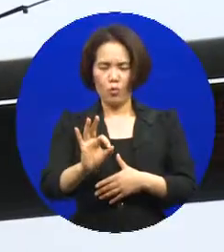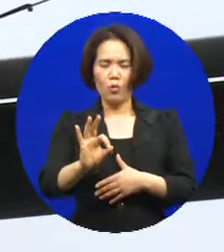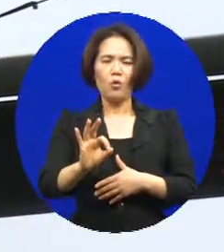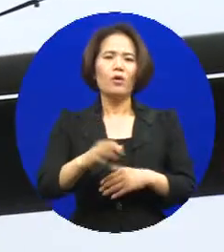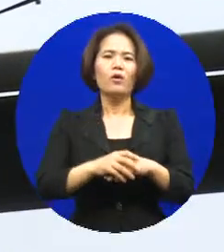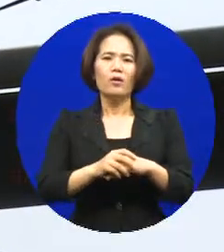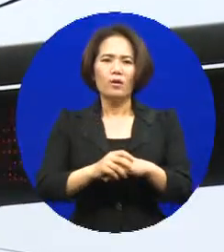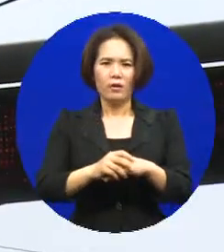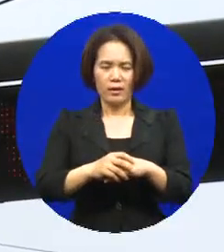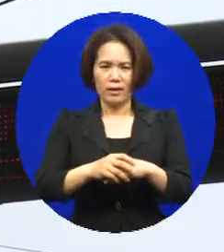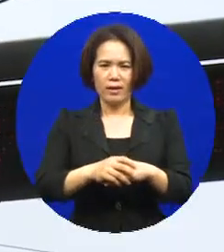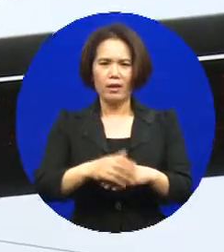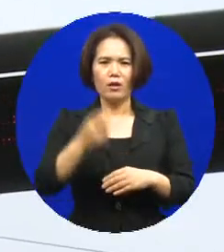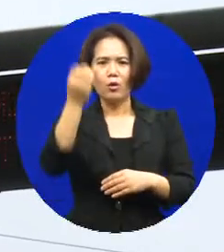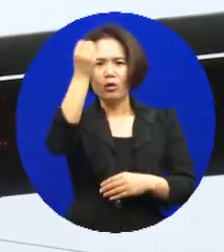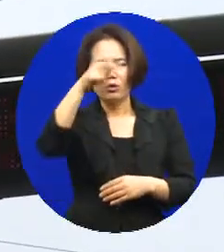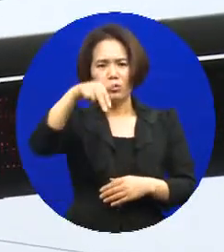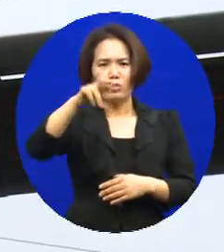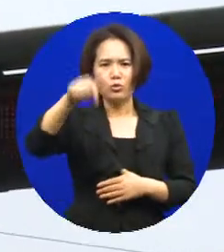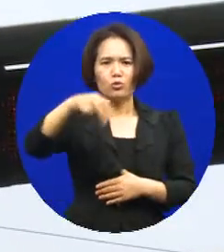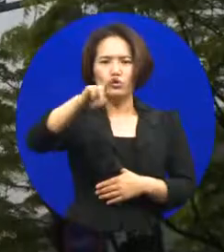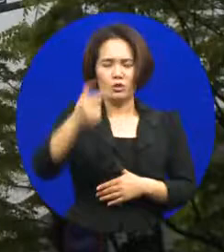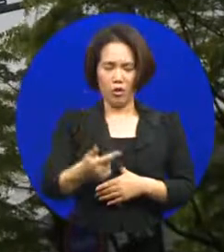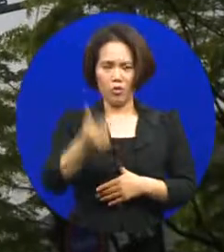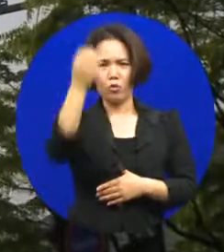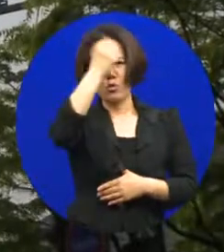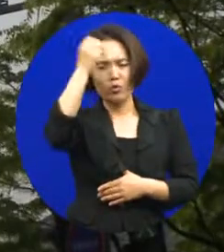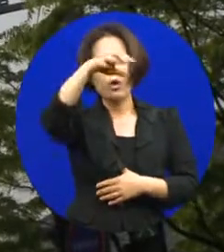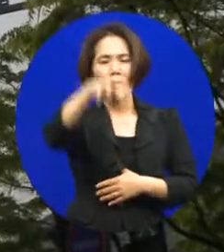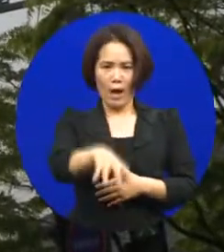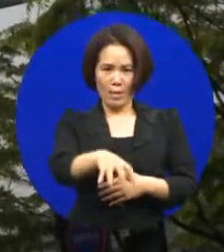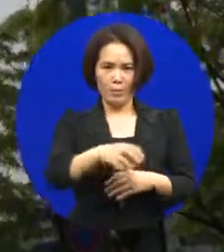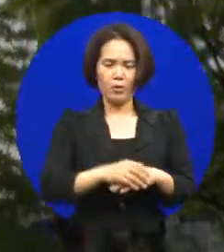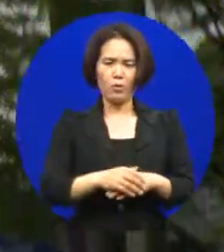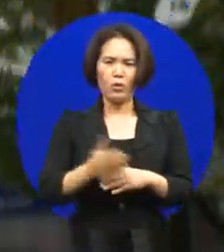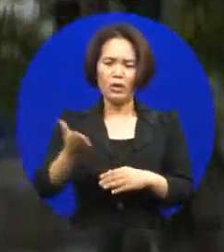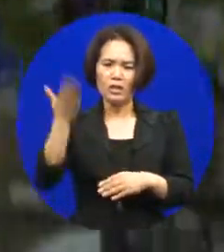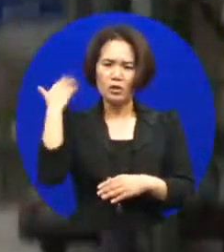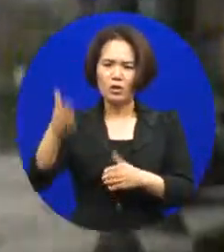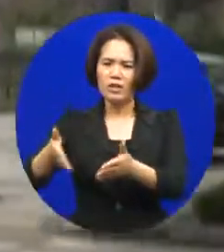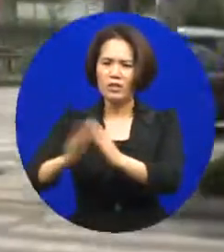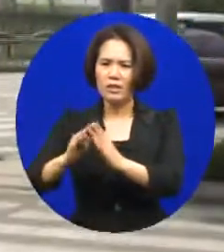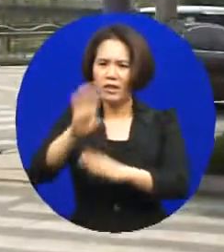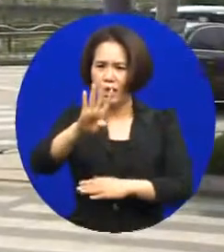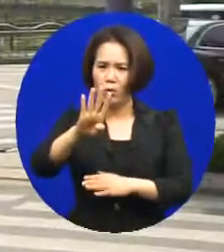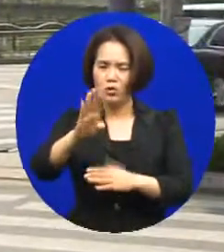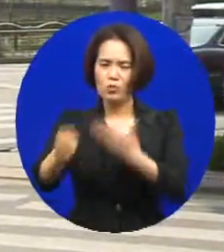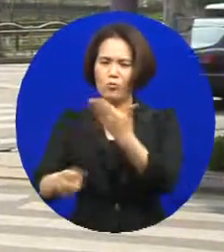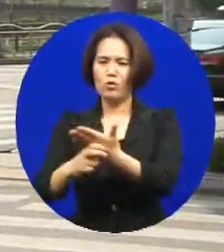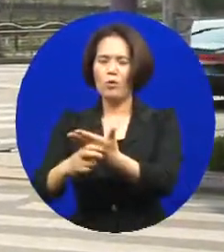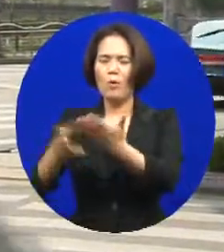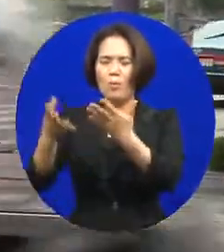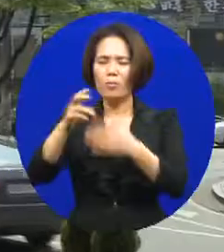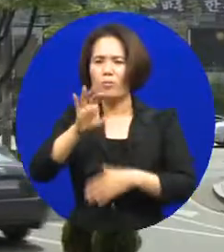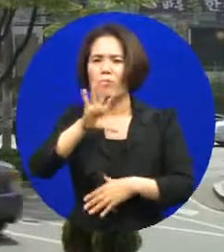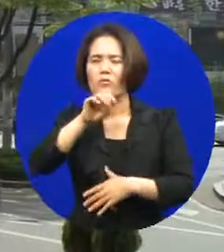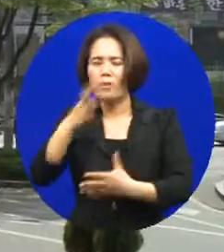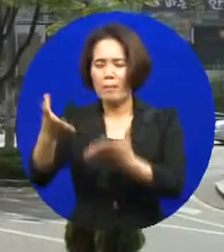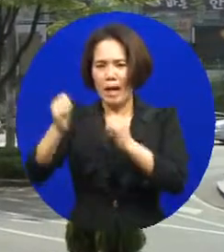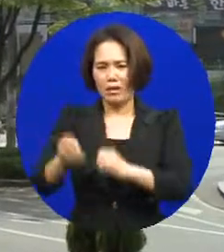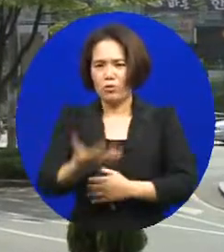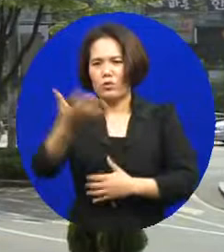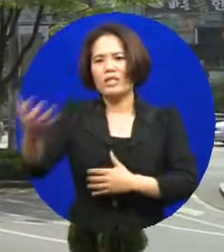CCTV는 상현동 경남 아너스빌 입구로 옮기는 등 기존 설치된 넉 대의 CCTV를 불법 주정차 관련 민원이 많은